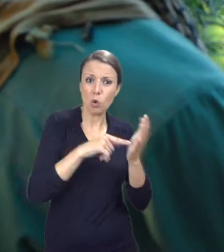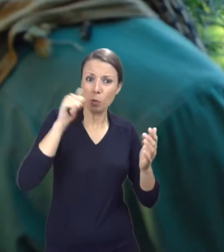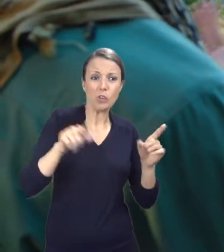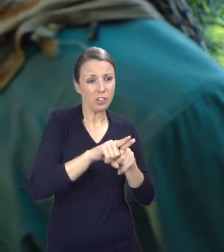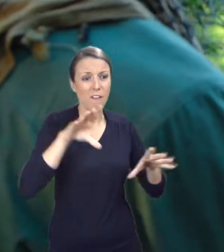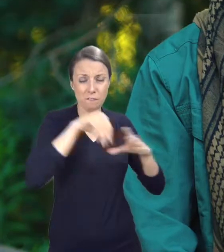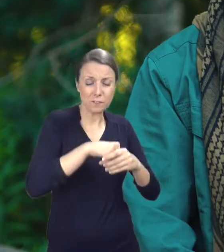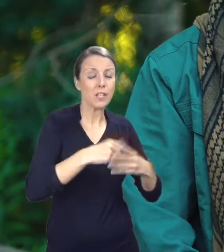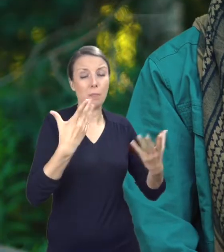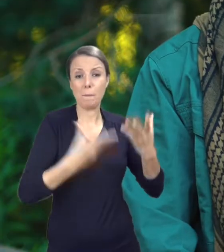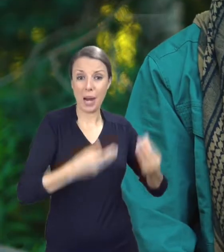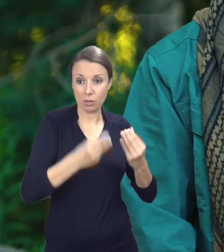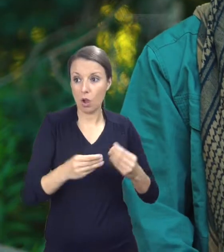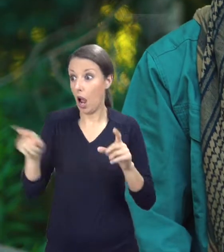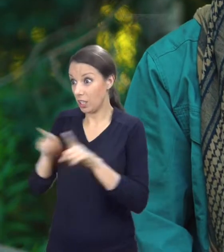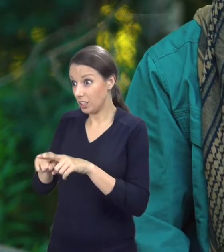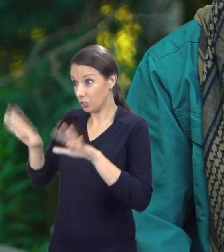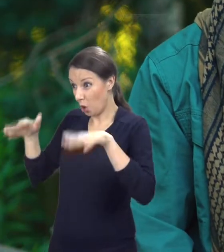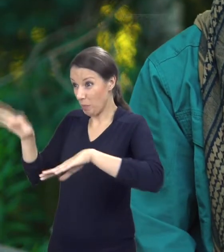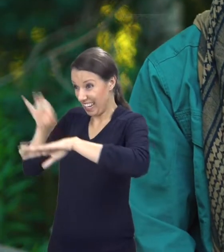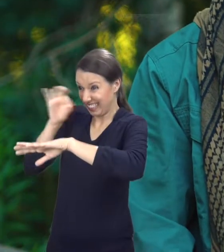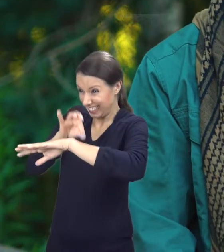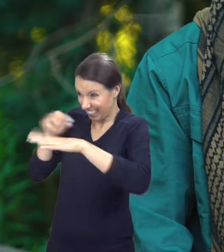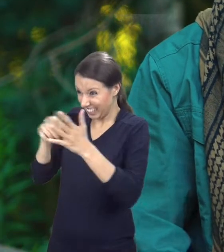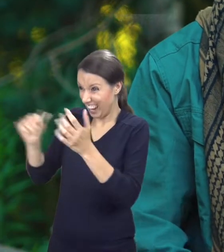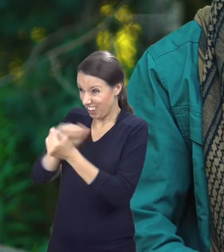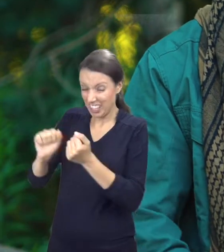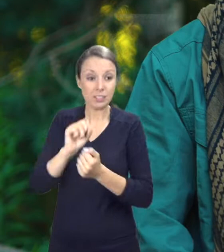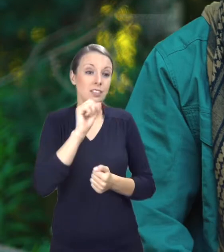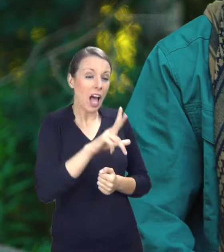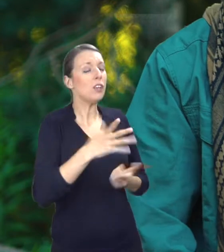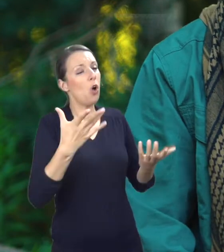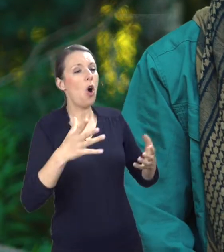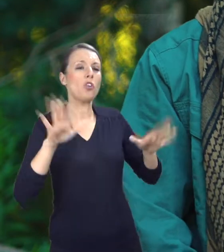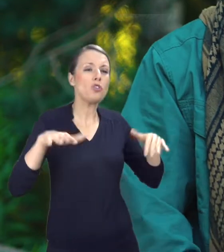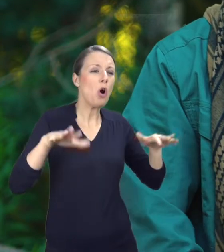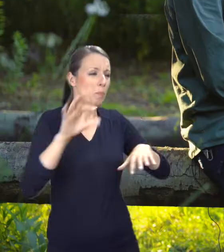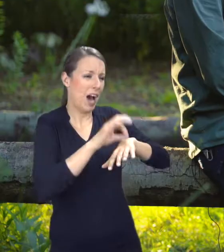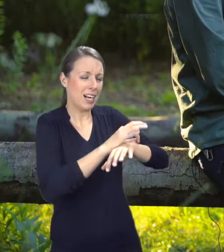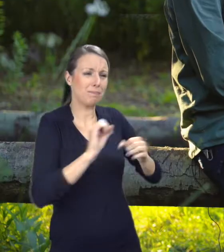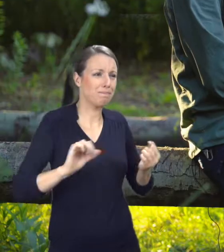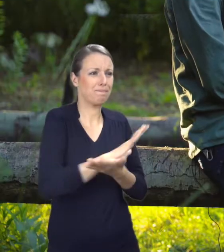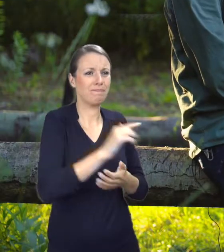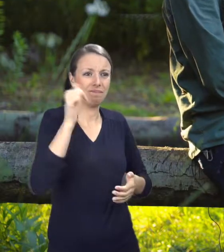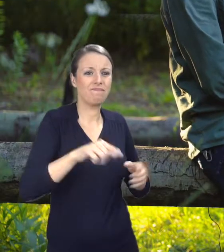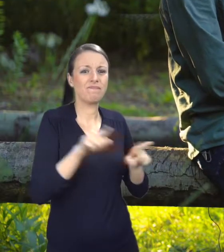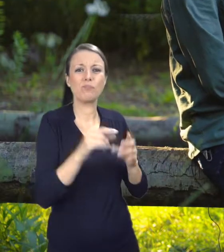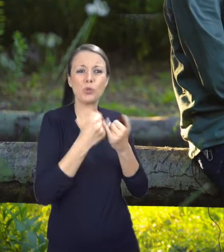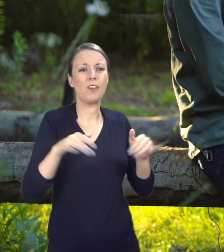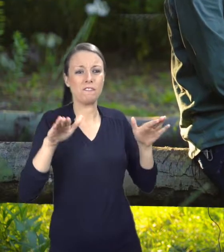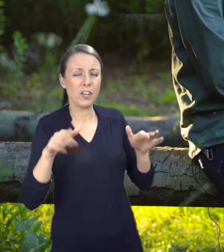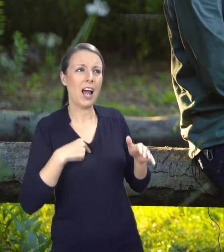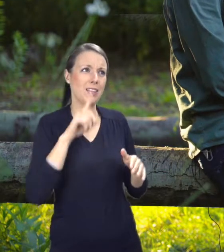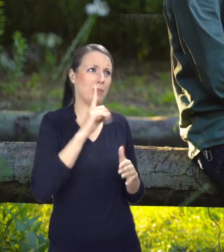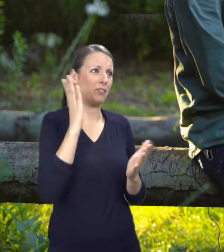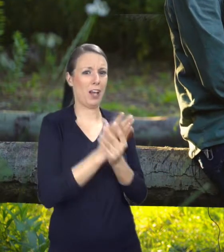komary są codziennością, muszę powiedzieć, że do owadów także można się przyzwyczaić. Ja też pewnie co jakiś czas będę się odganiał, ale wojna psychologiczna komarów na mnie nie działa.